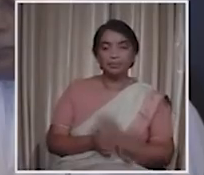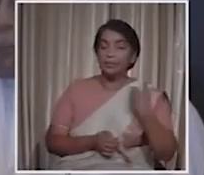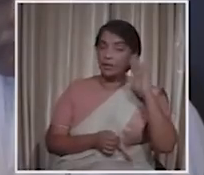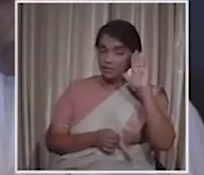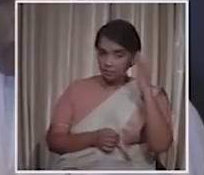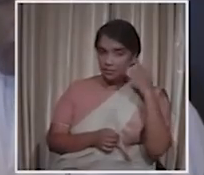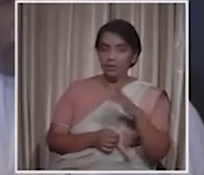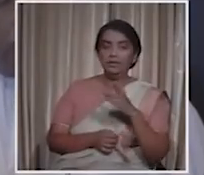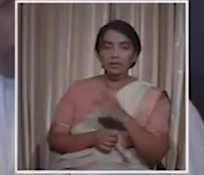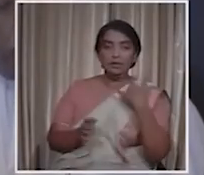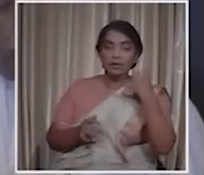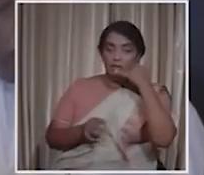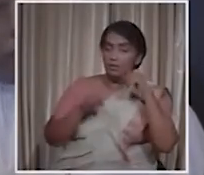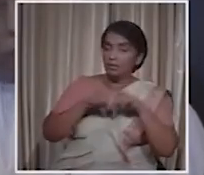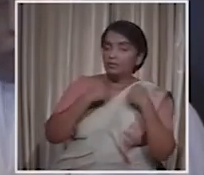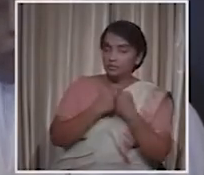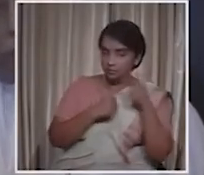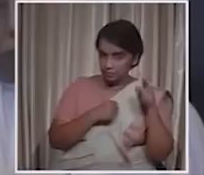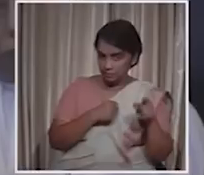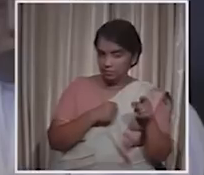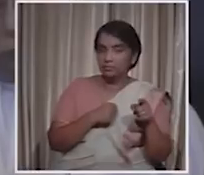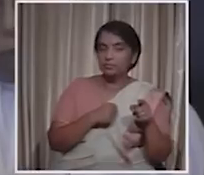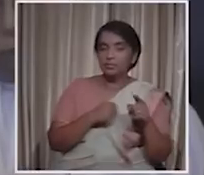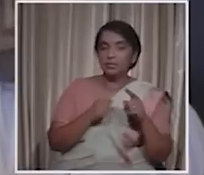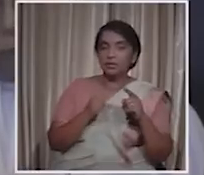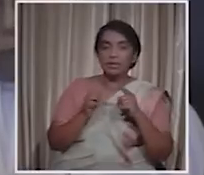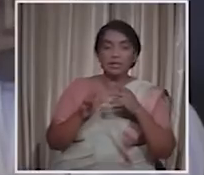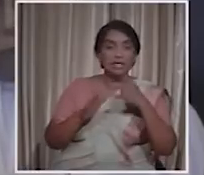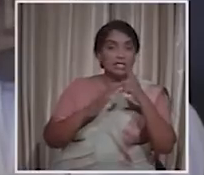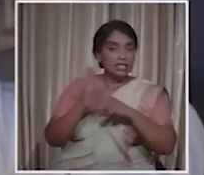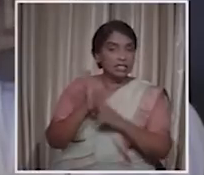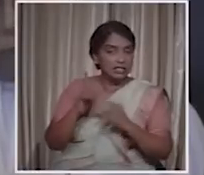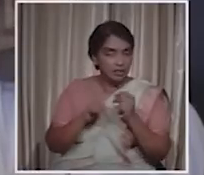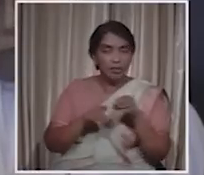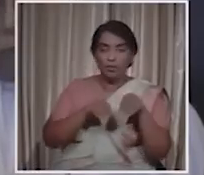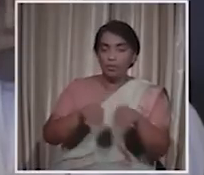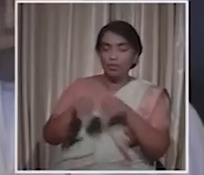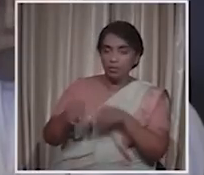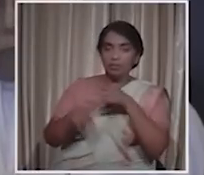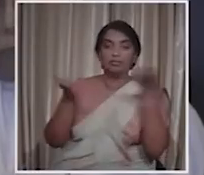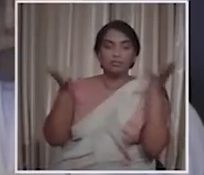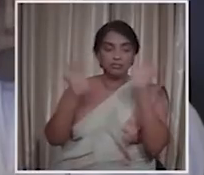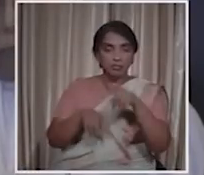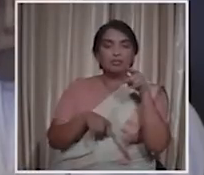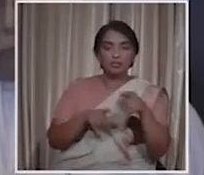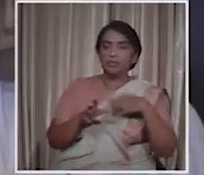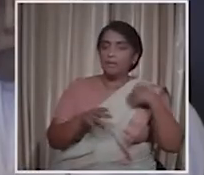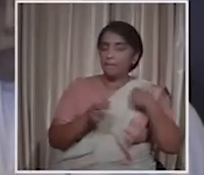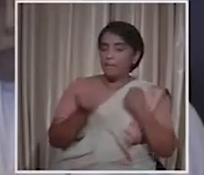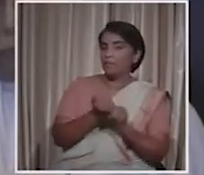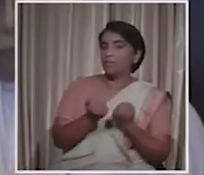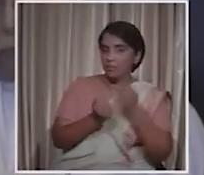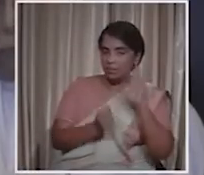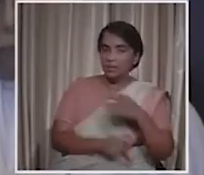විශේෂයෙන්ම සමගි ජන බලවේගයත් ජාතික ජන බලවේගයත් කෘෂි ගොළපොළවල් පිහිටවීමට මූලිකත්වයේ